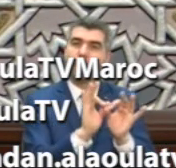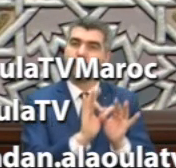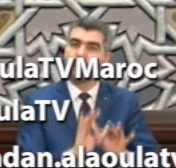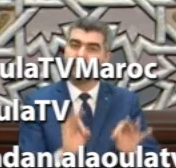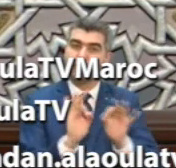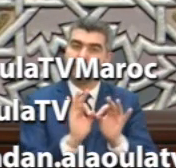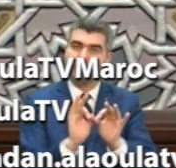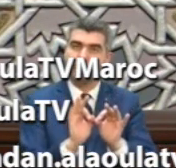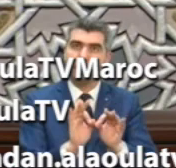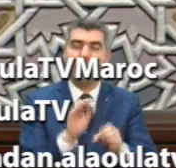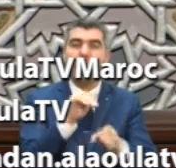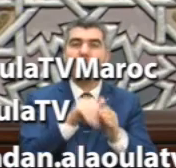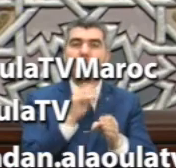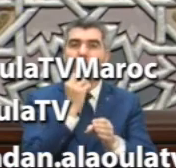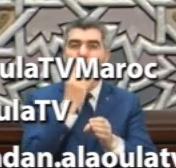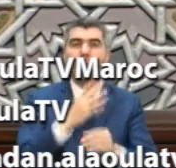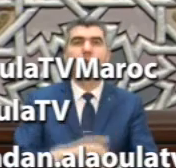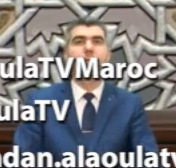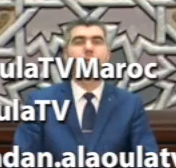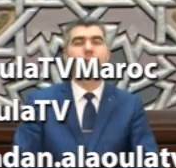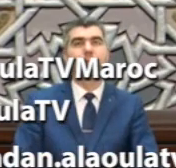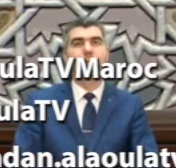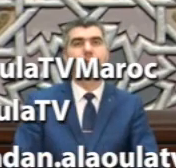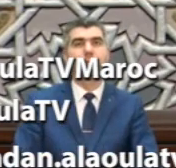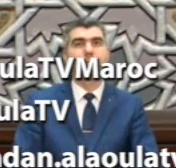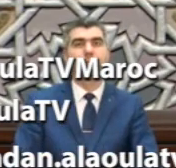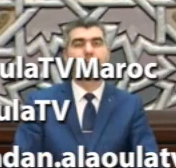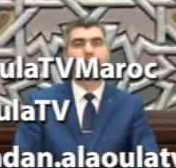عن الفريق الاشتراكي.